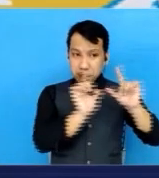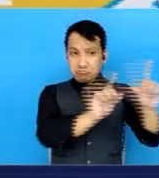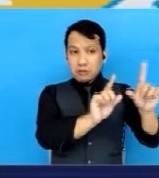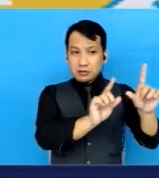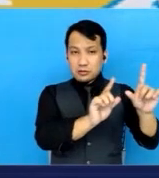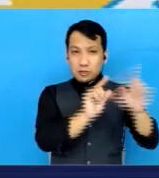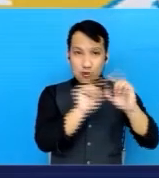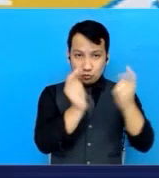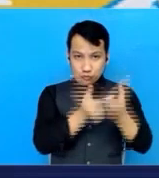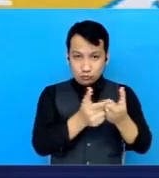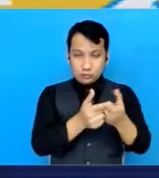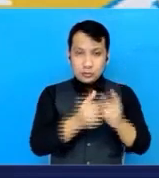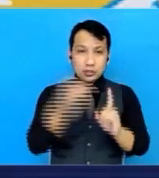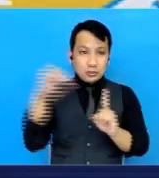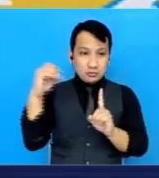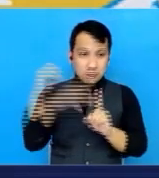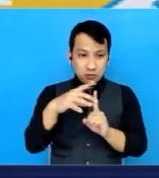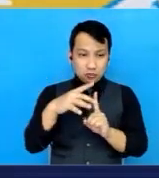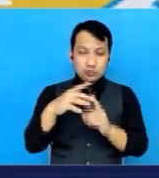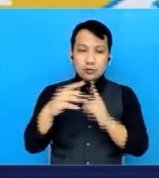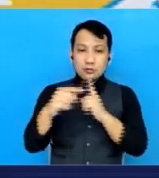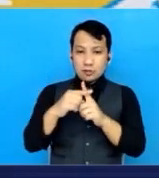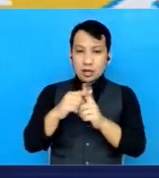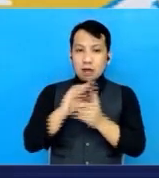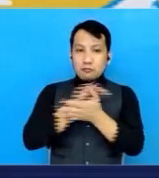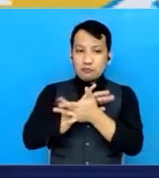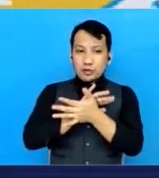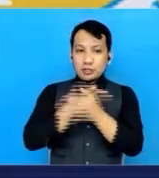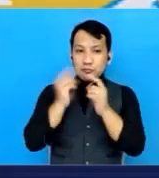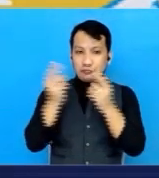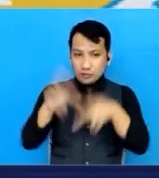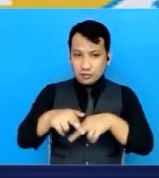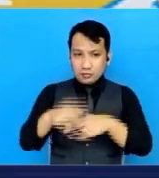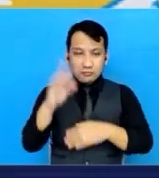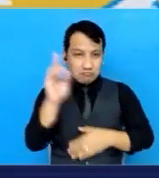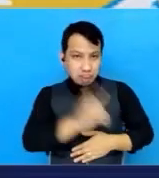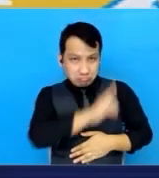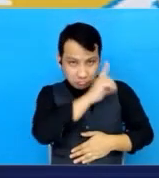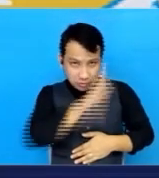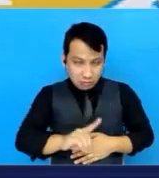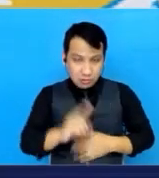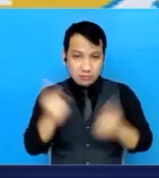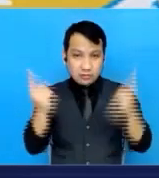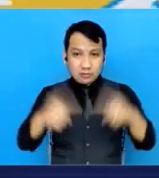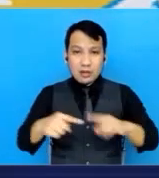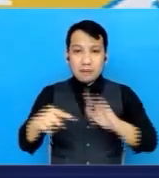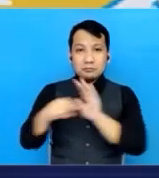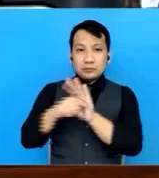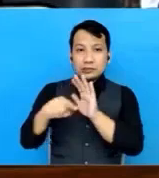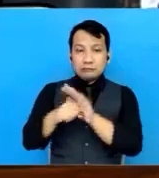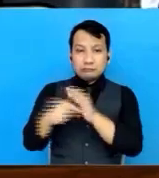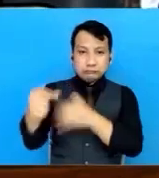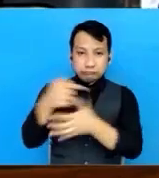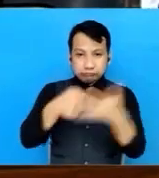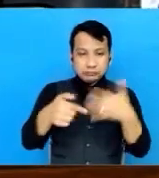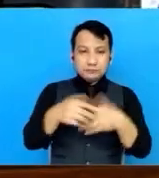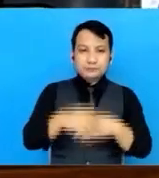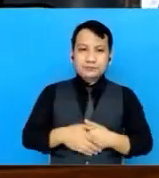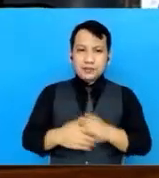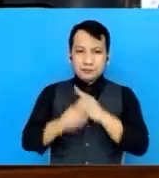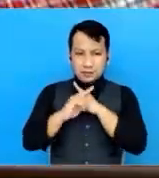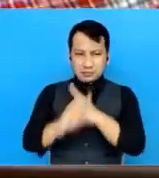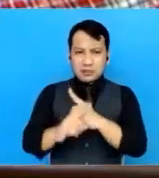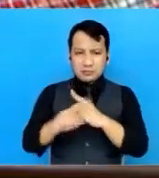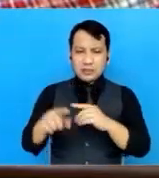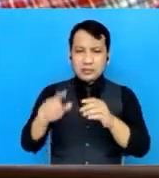na tinamaan ng COVID-19 ay posibleng magresulta sa discriminatory treatment at negative associations. Depensa naman ni